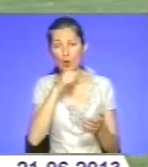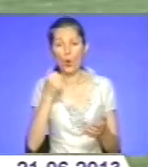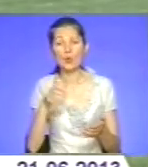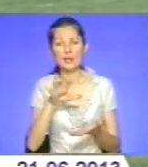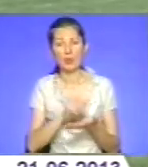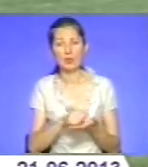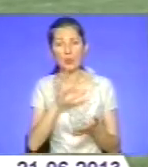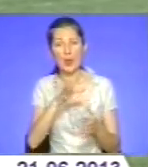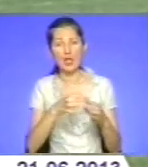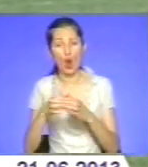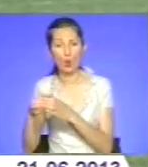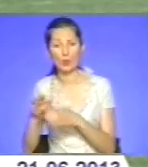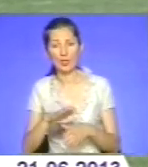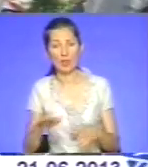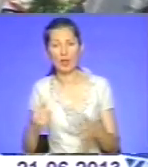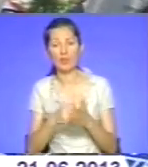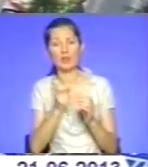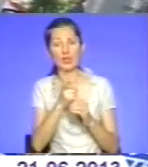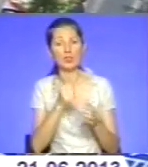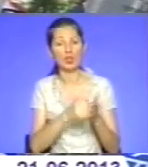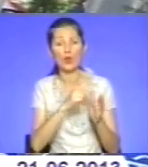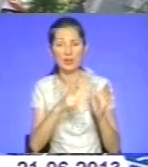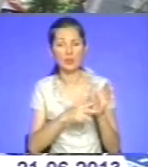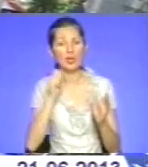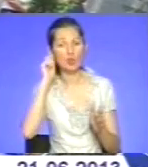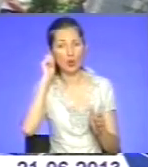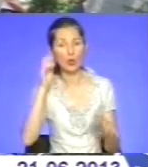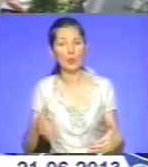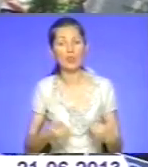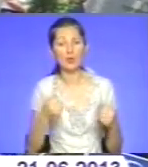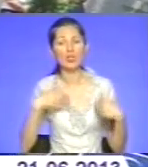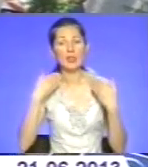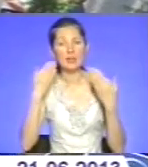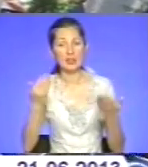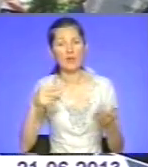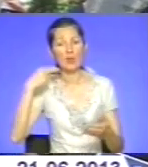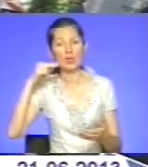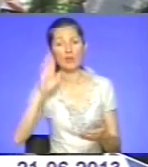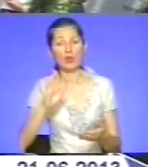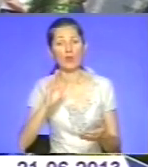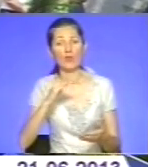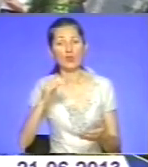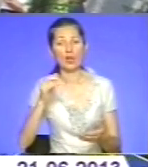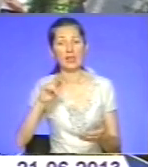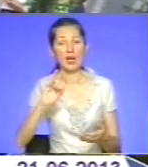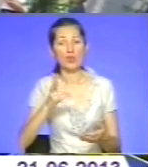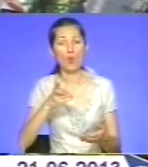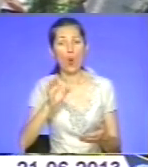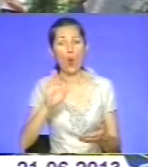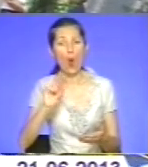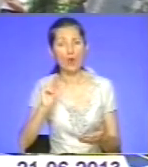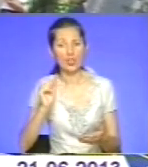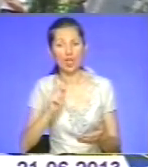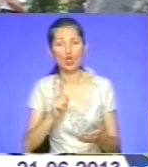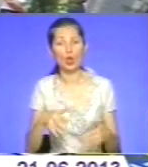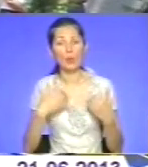від 12 до 18 років. Підтримуючи ініціативу президента Віктора Федоровича Януковича щодо підтримки розвитку